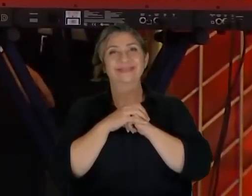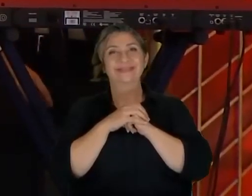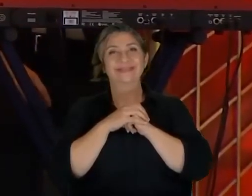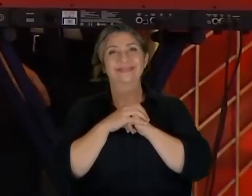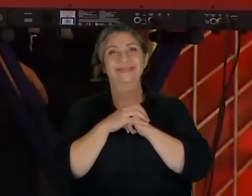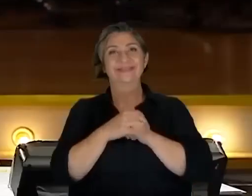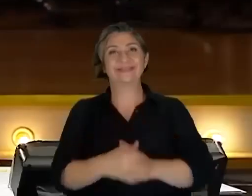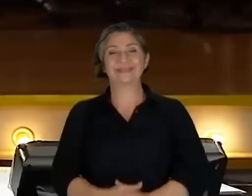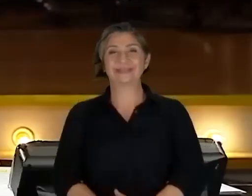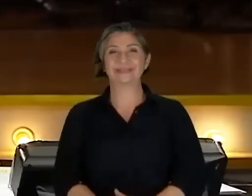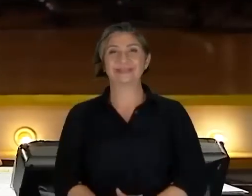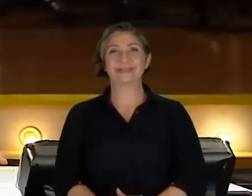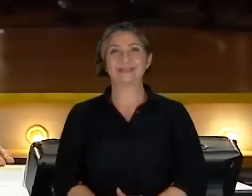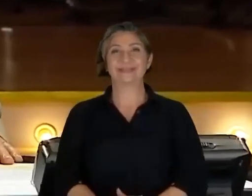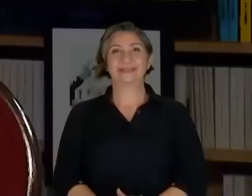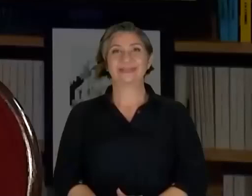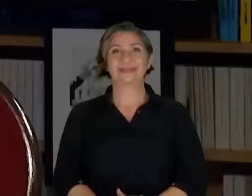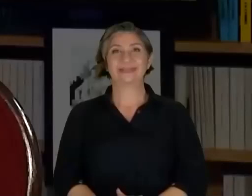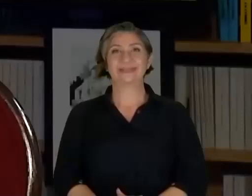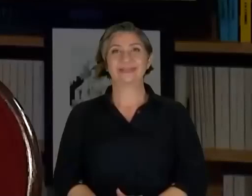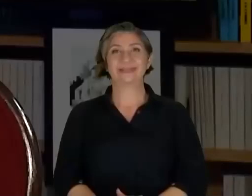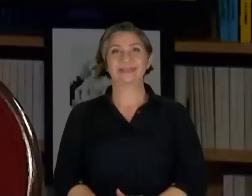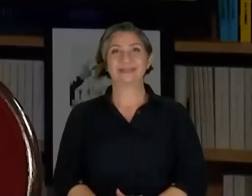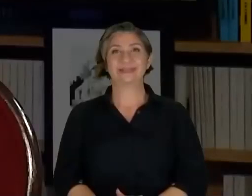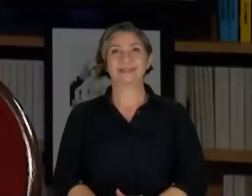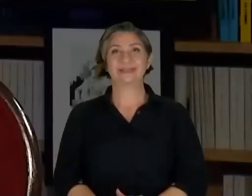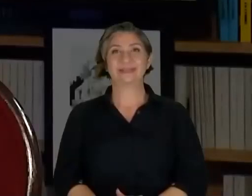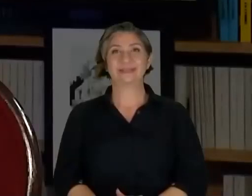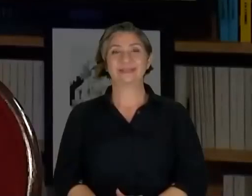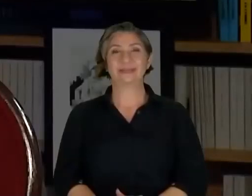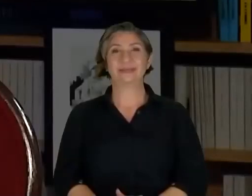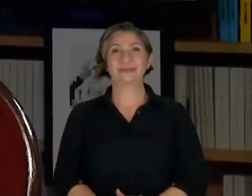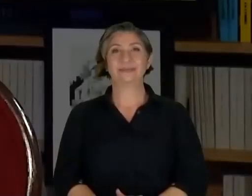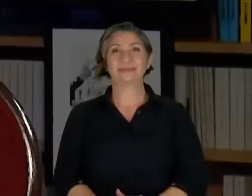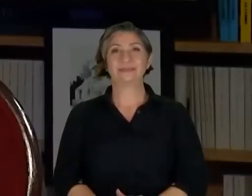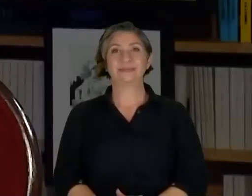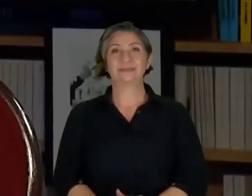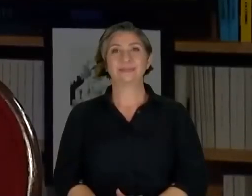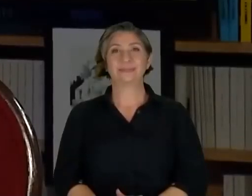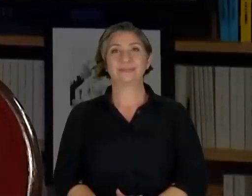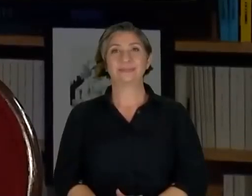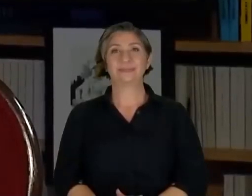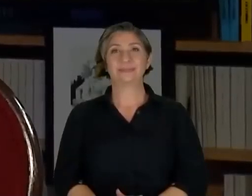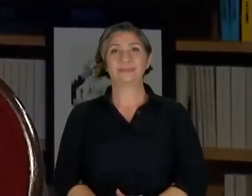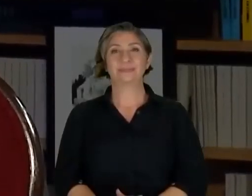Valentine. Sweet comic Valentine. You make me